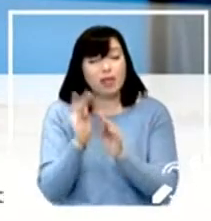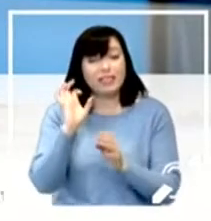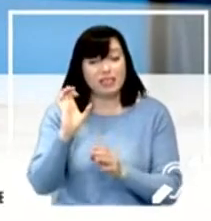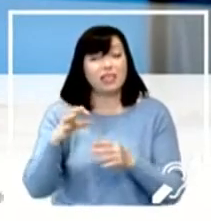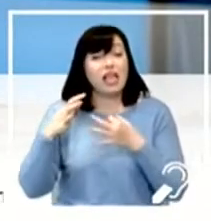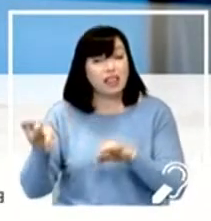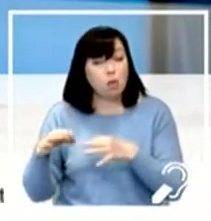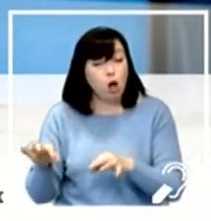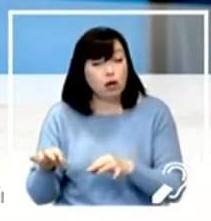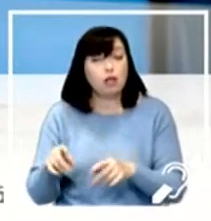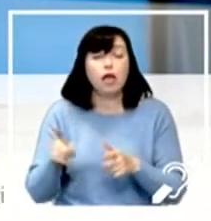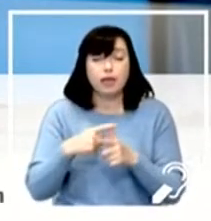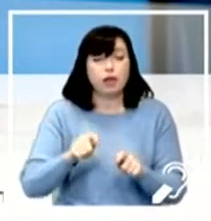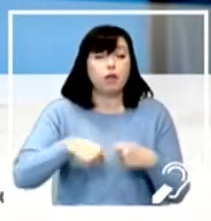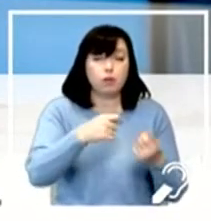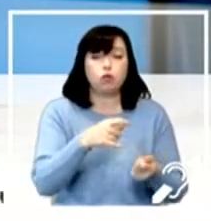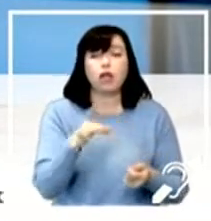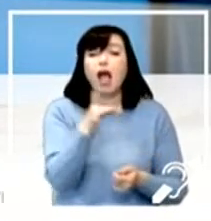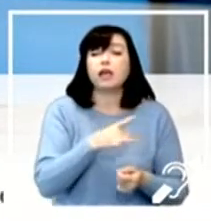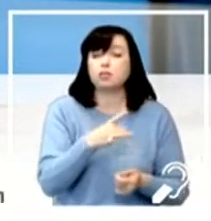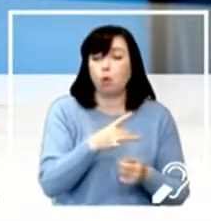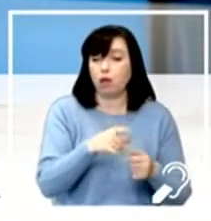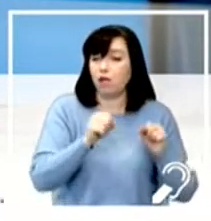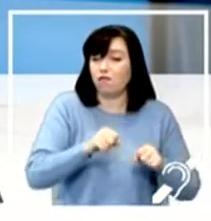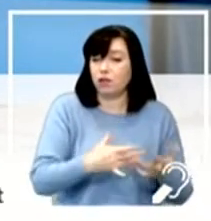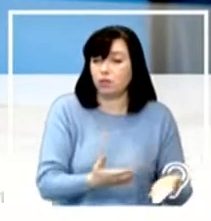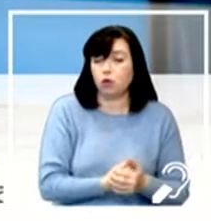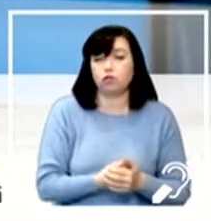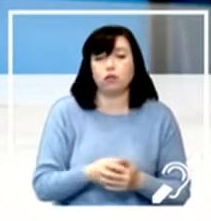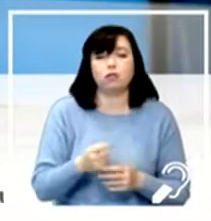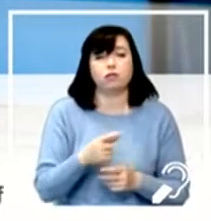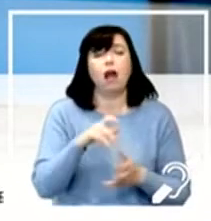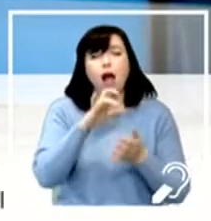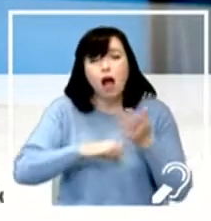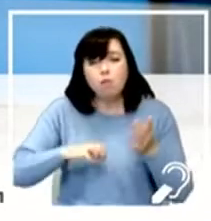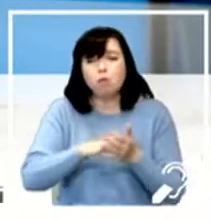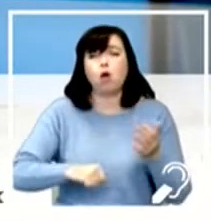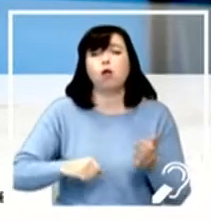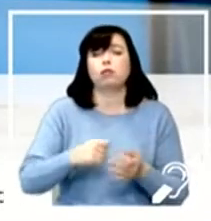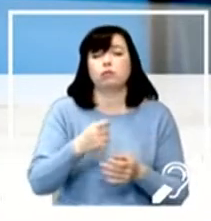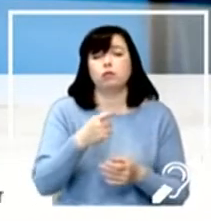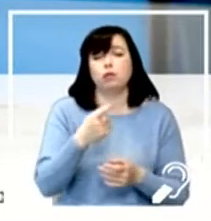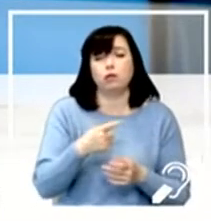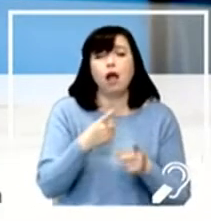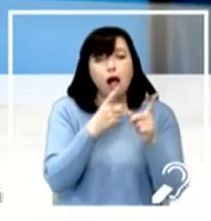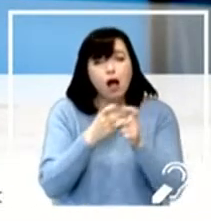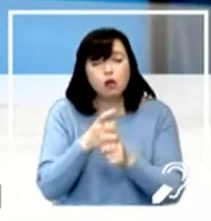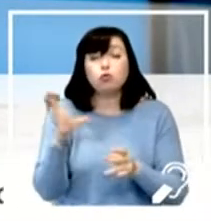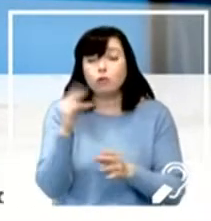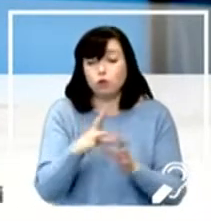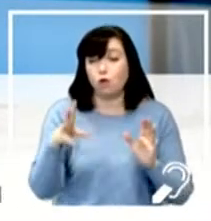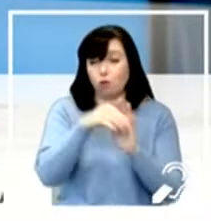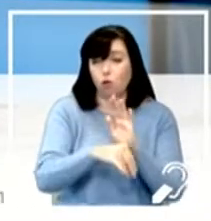democraților sau le dau republicanilor o șansă. Avortul, armele de foc, sistemul de sănătate, toate sunt pe buletinul de